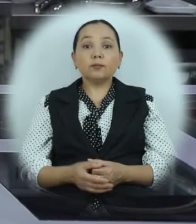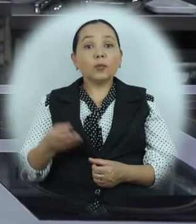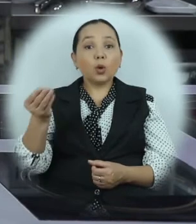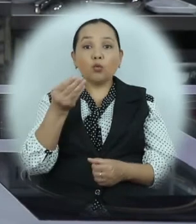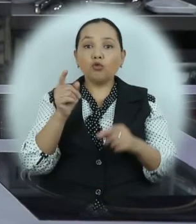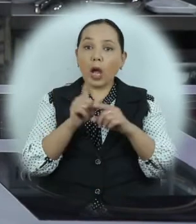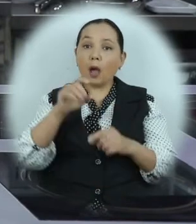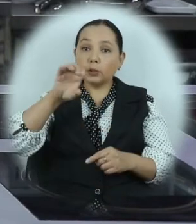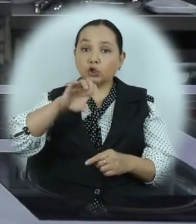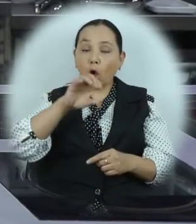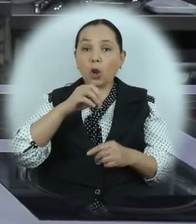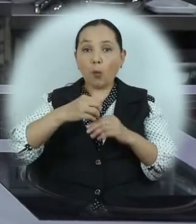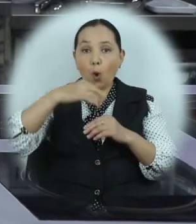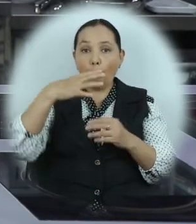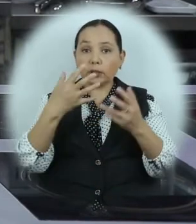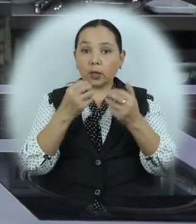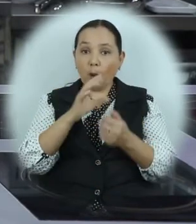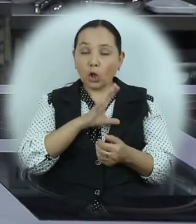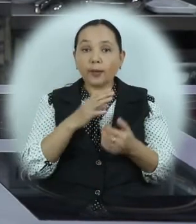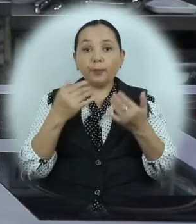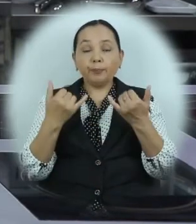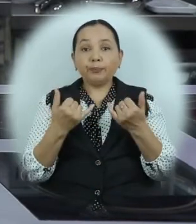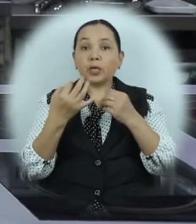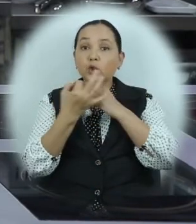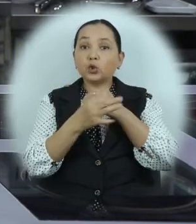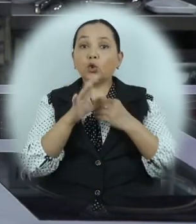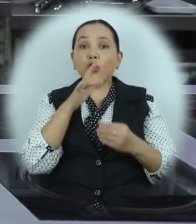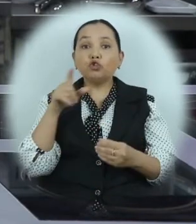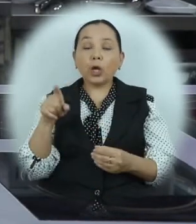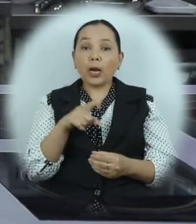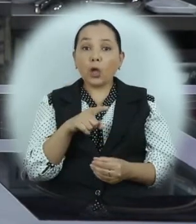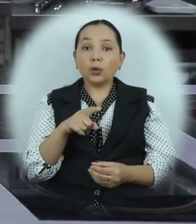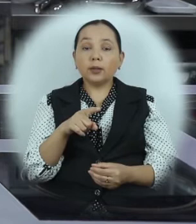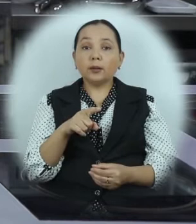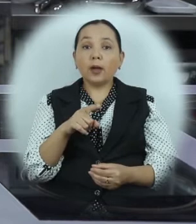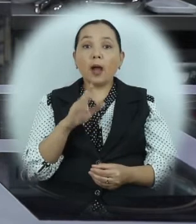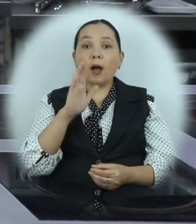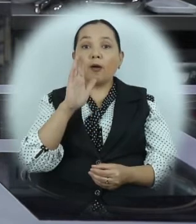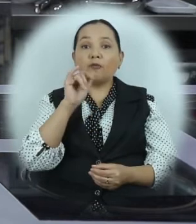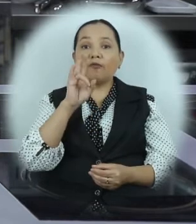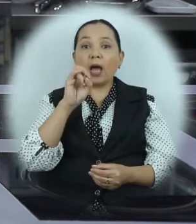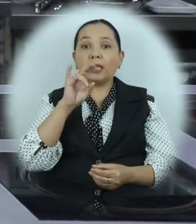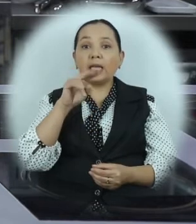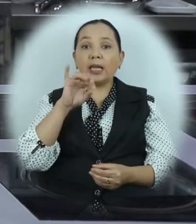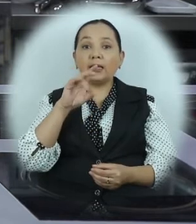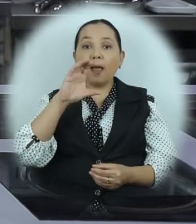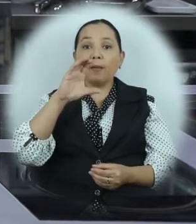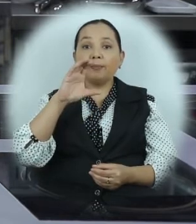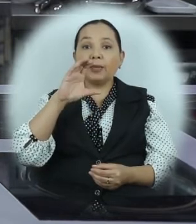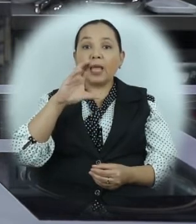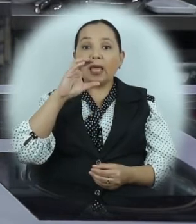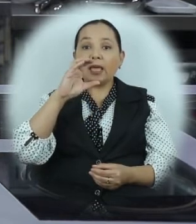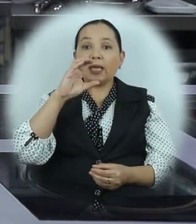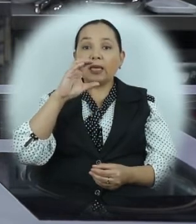Unni ham solib ko'pirtirib oldik. Eng so'nggi jarayon vanilin essensiyasidan